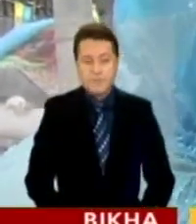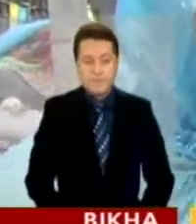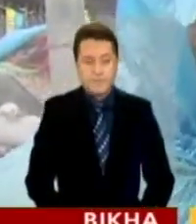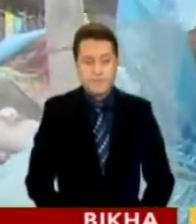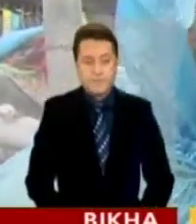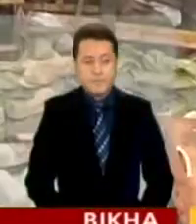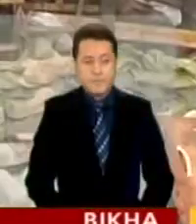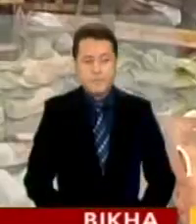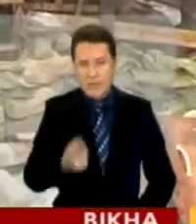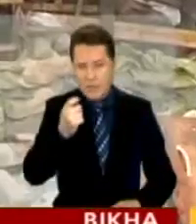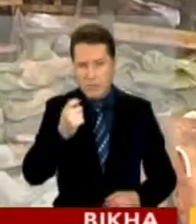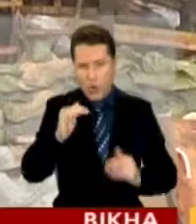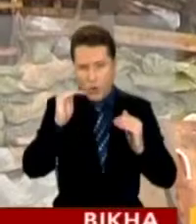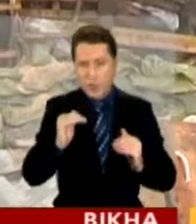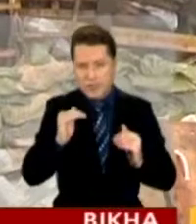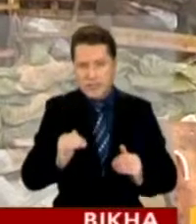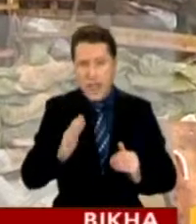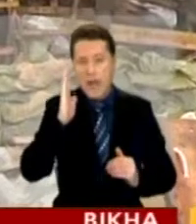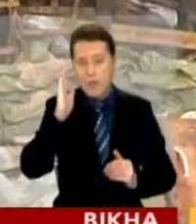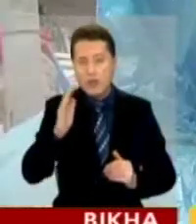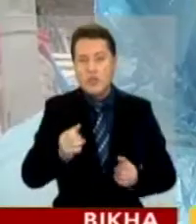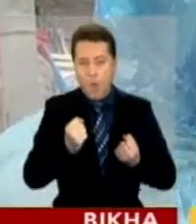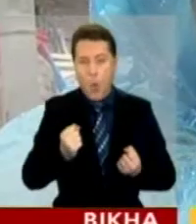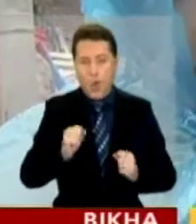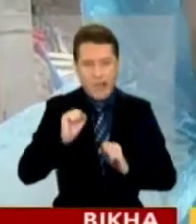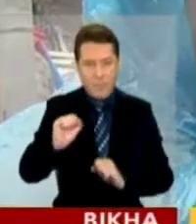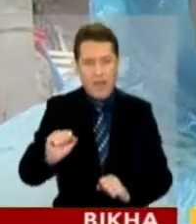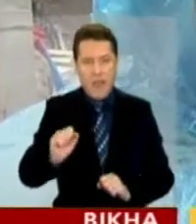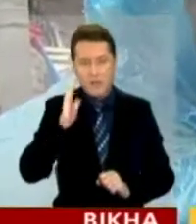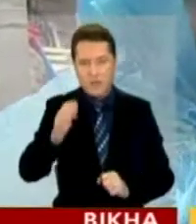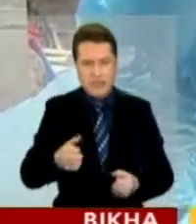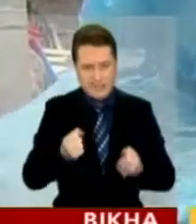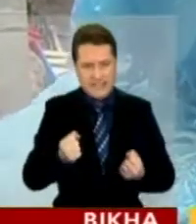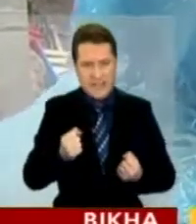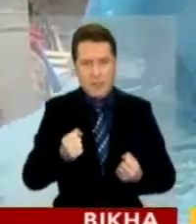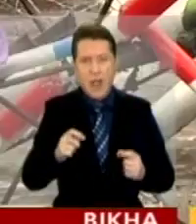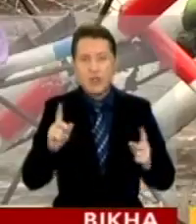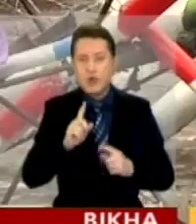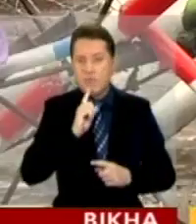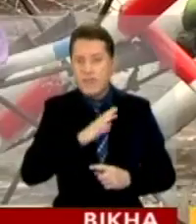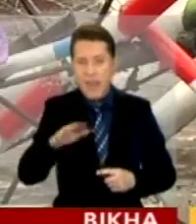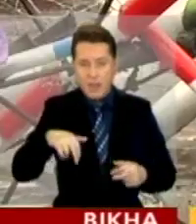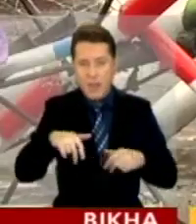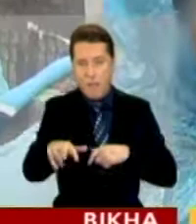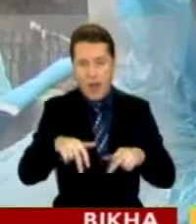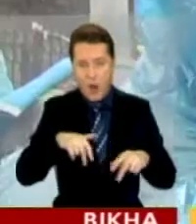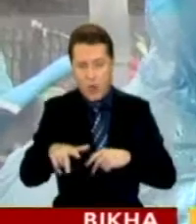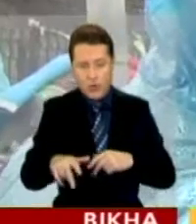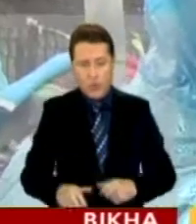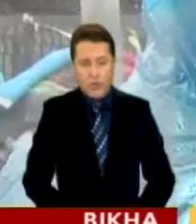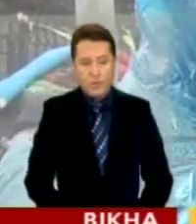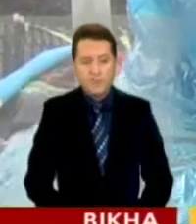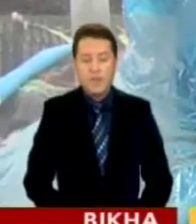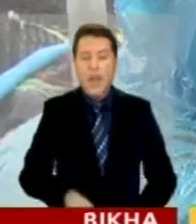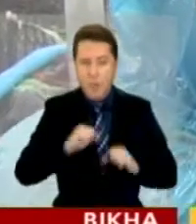будемо? А ну сідай потихоньку, укріплять будемо укріплять. Будемо дерево скріплять, щоб не було проходу. Нічого простого. Думаю, скоро